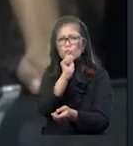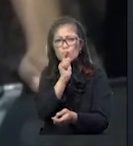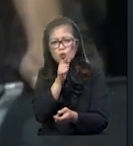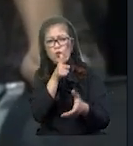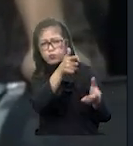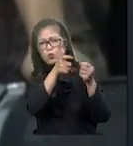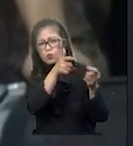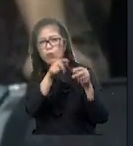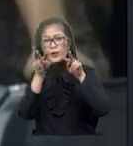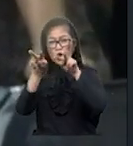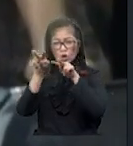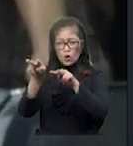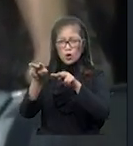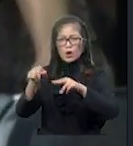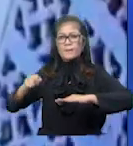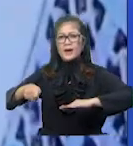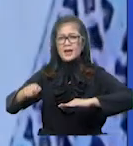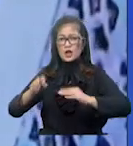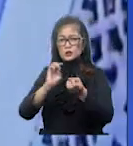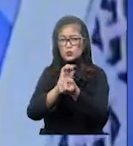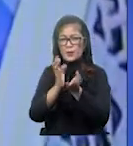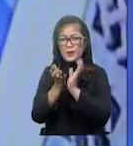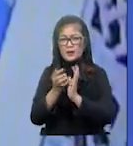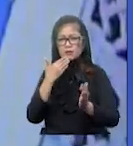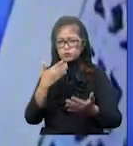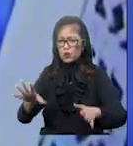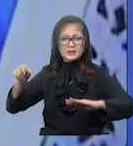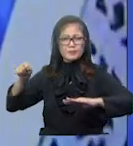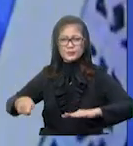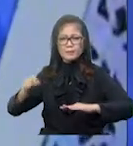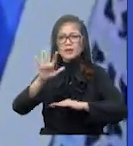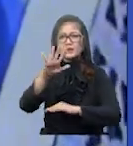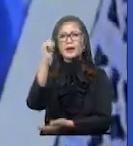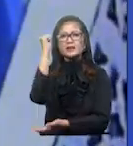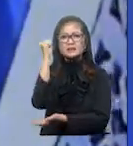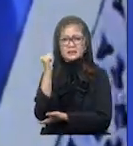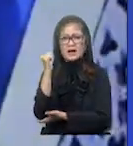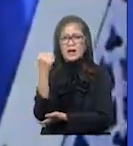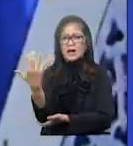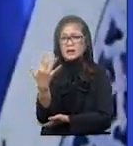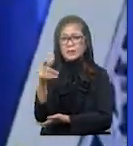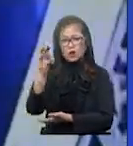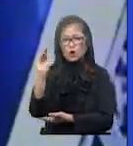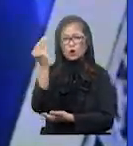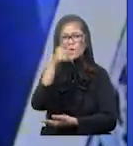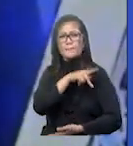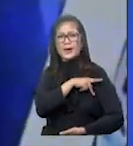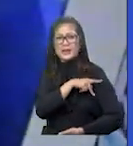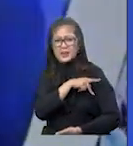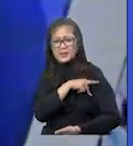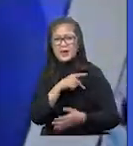Pengadilan Negeri Surabaya telah menyidangkan 5 tersangka mereka adalah ketua Pan PL Arema FC Abdul Haris